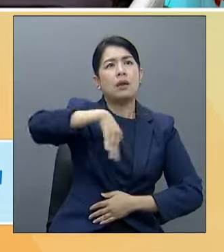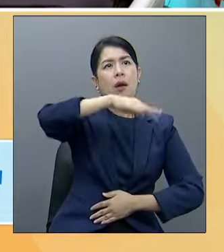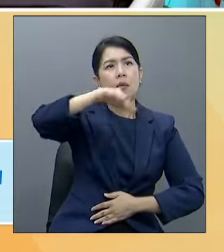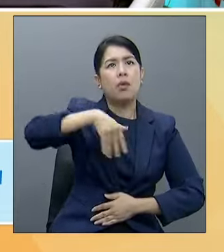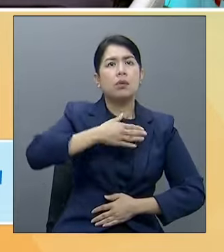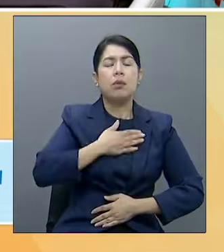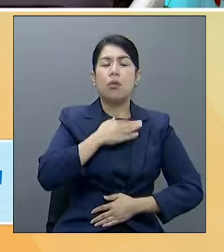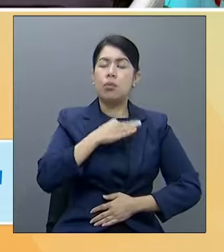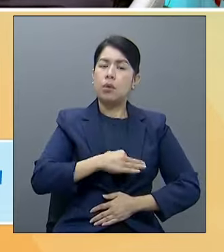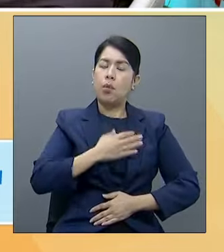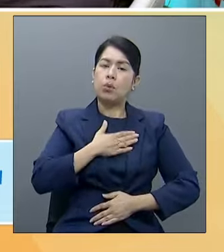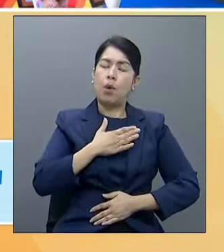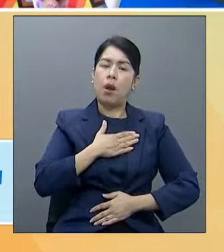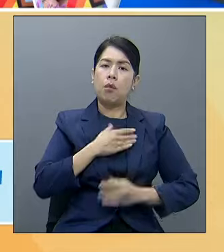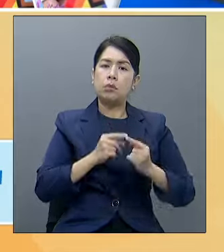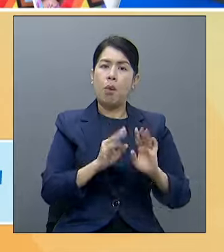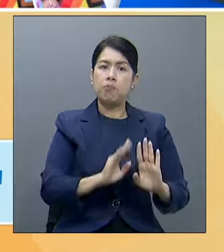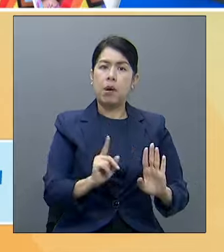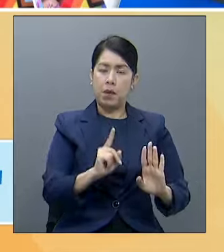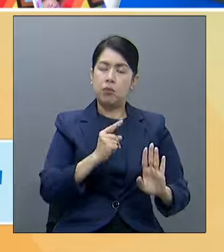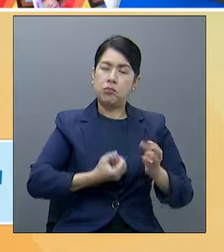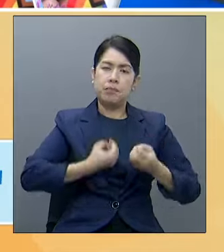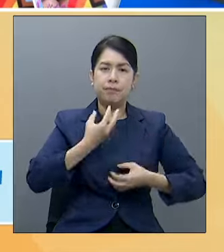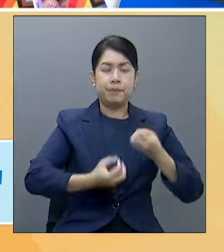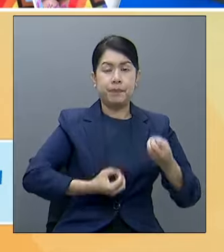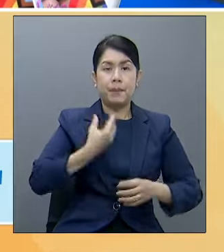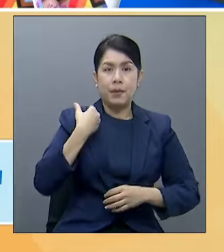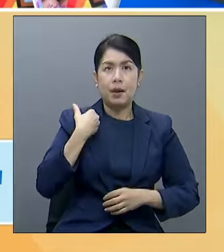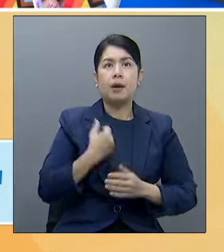ของตัวเอง โอ้โหดีมากแล้วแต่ละเทรนแต่ละปีเ